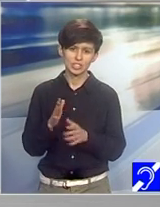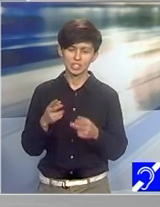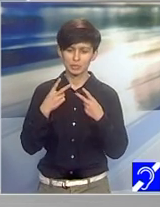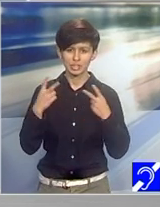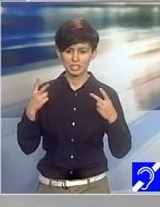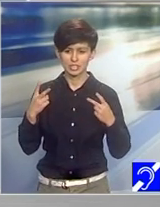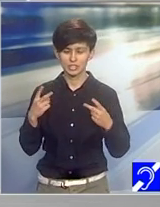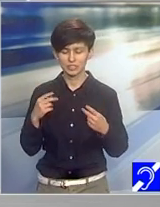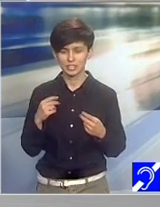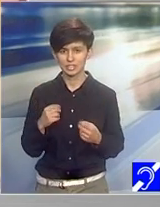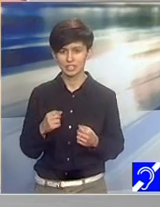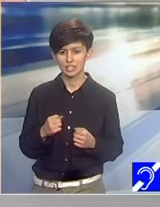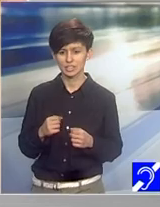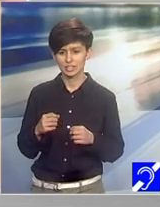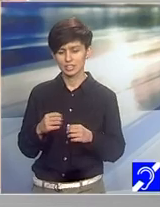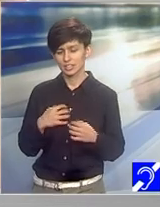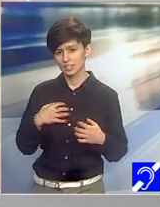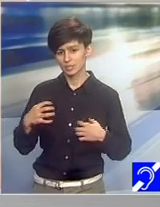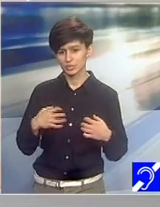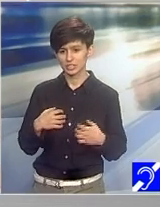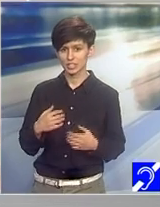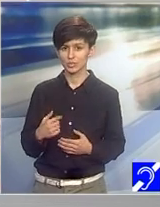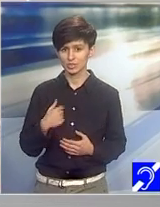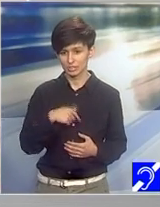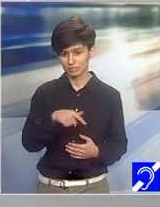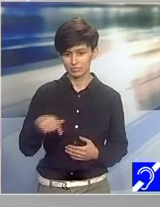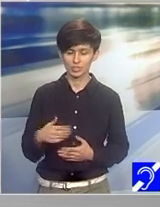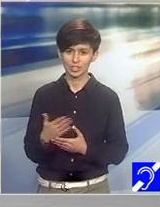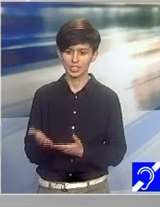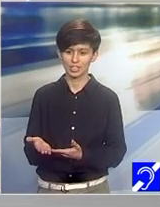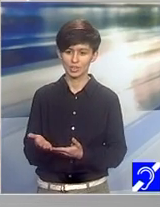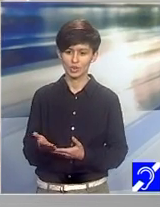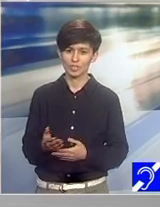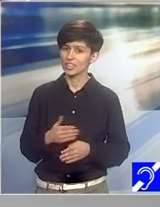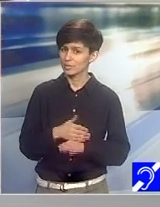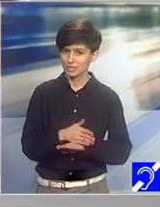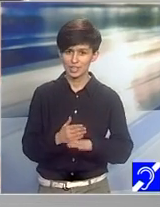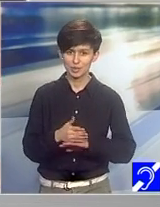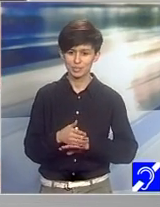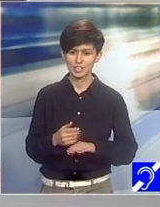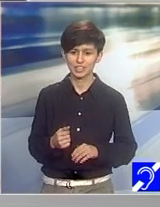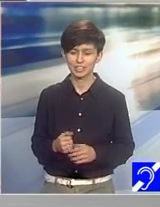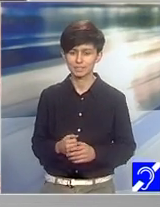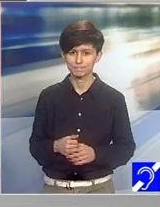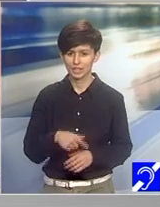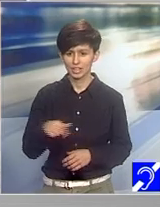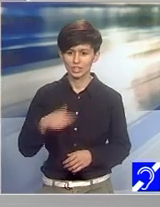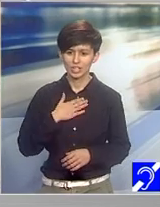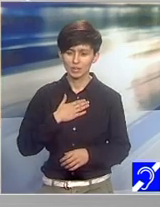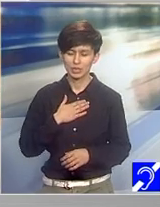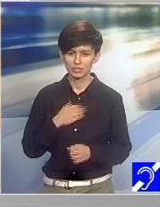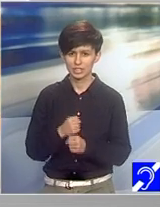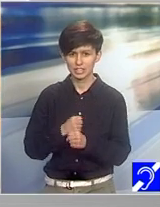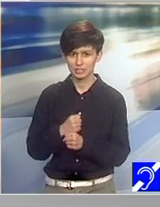dăm în mână și văd, efectiv văd acolo cum s-o pot. Ce bună și sunt foarte bucuroși. Am avut experiența aceasta de în